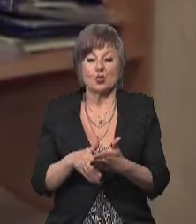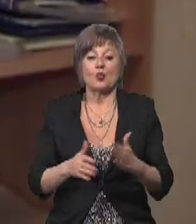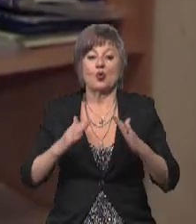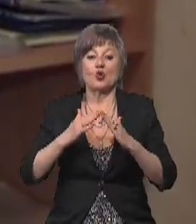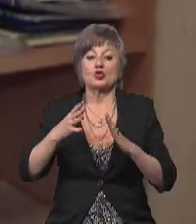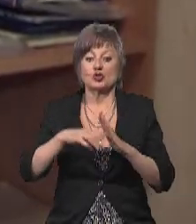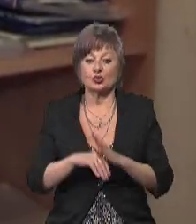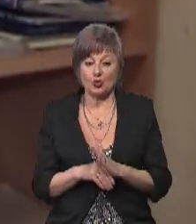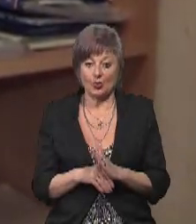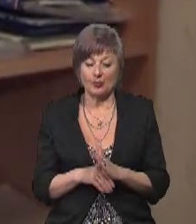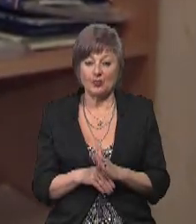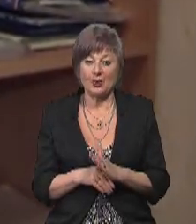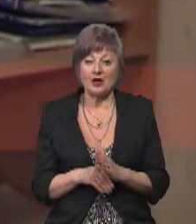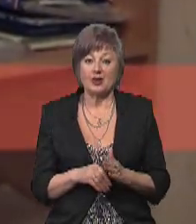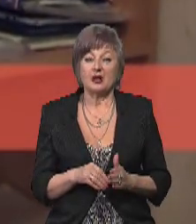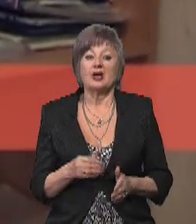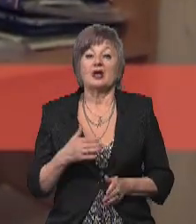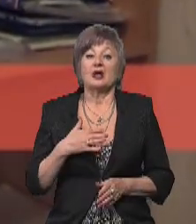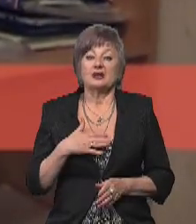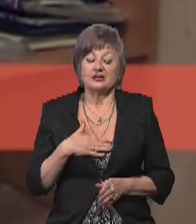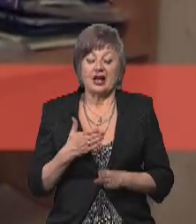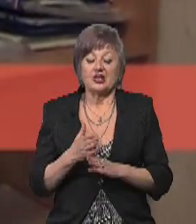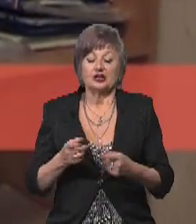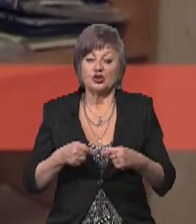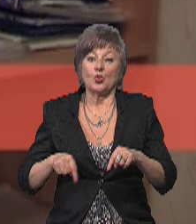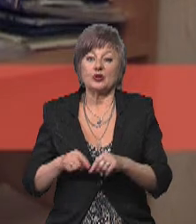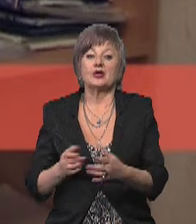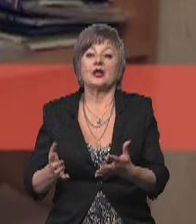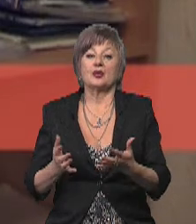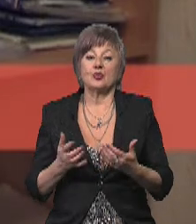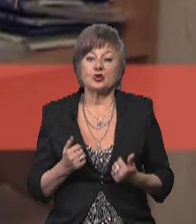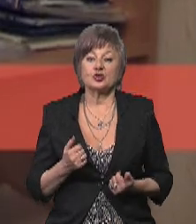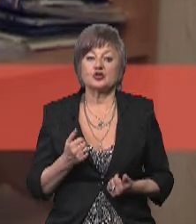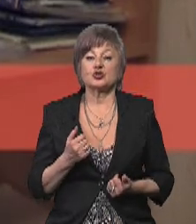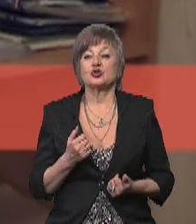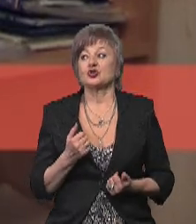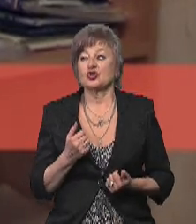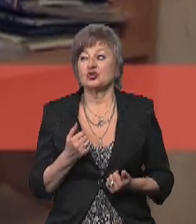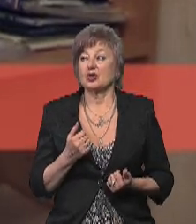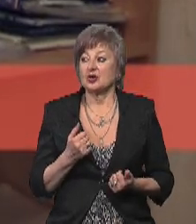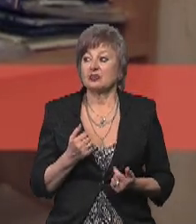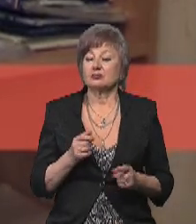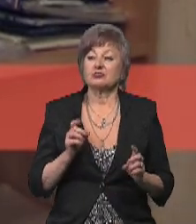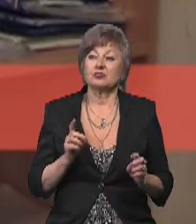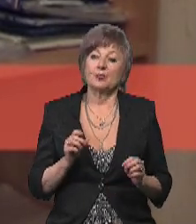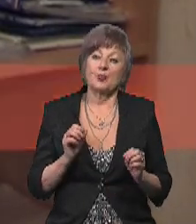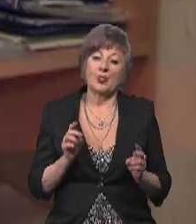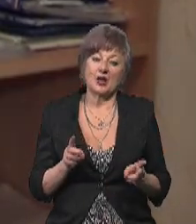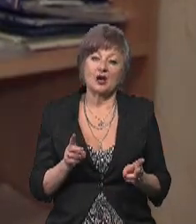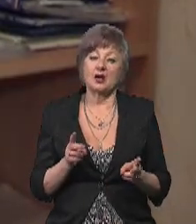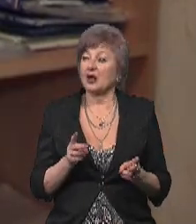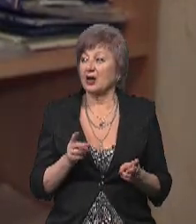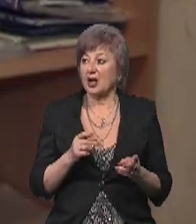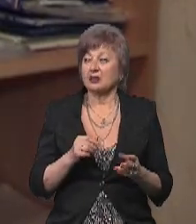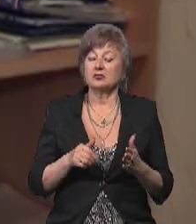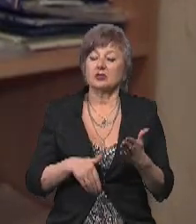Соціальну послугу догляд вдома нашим відділенням отримують 349 громадян. Отримують вони як безоплатну